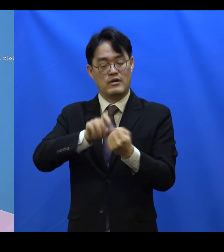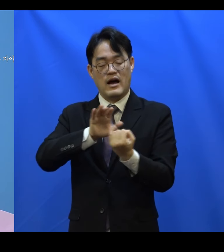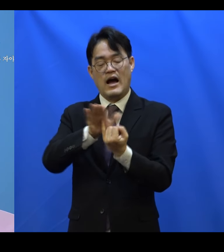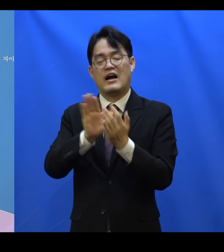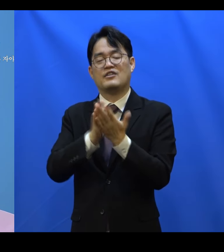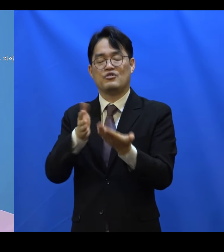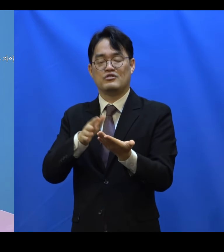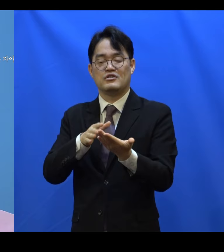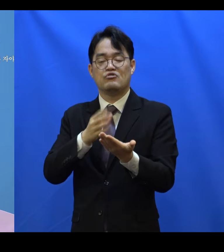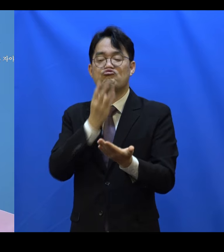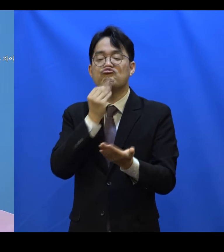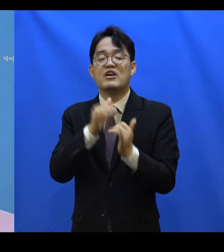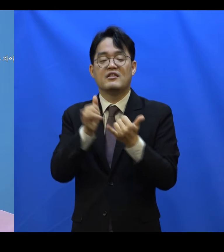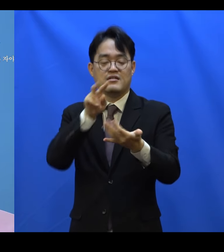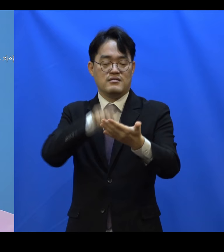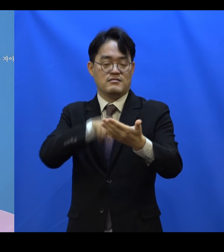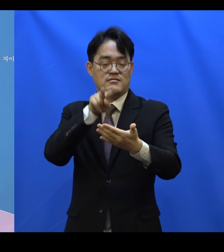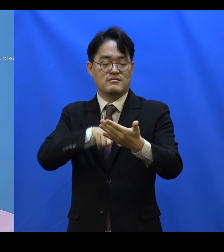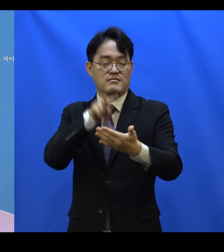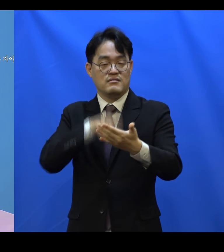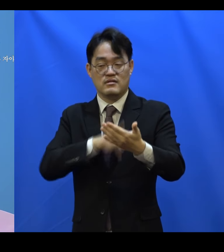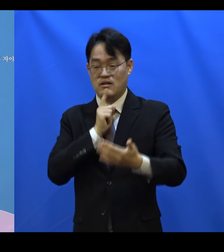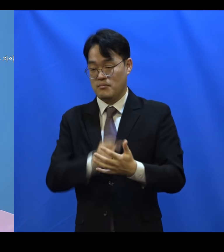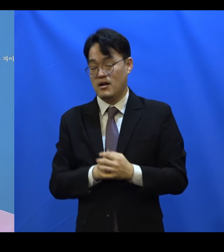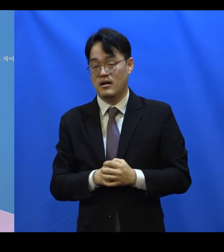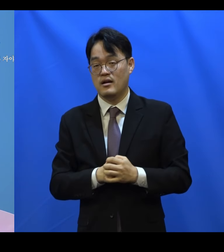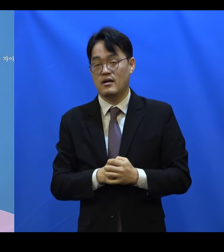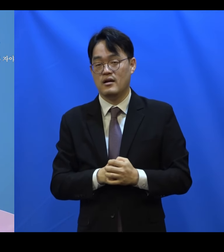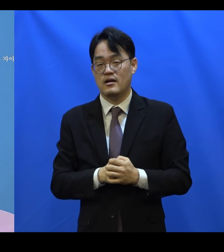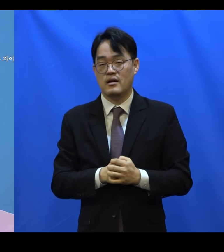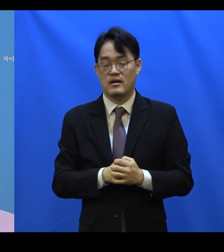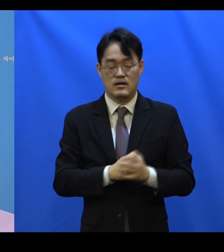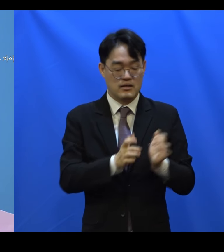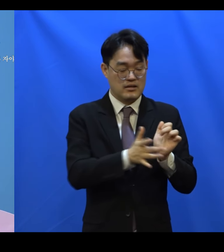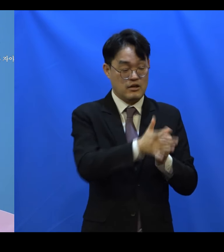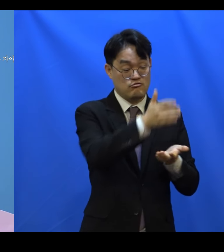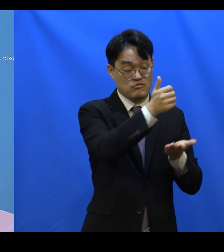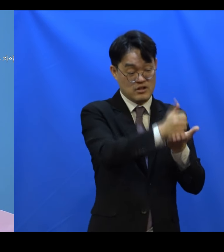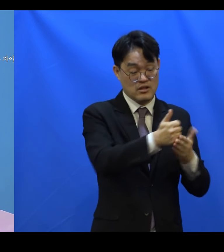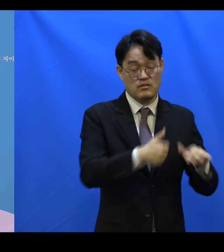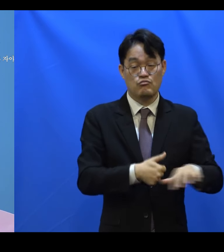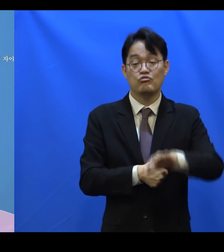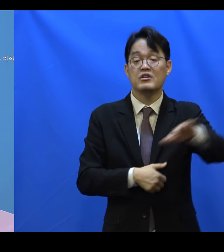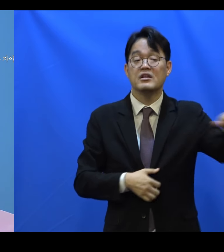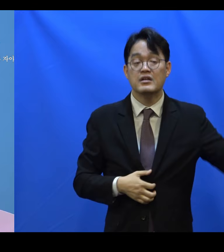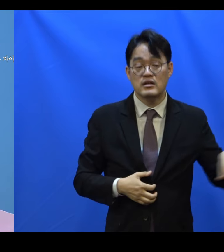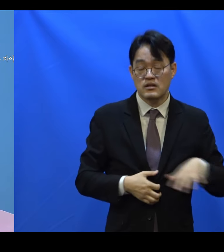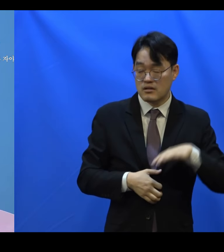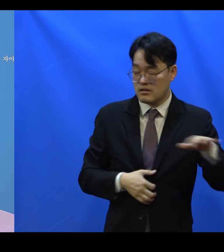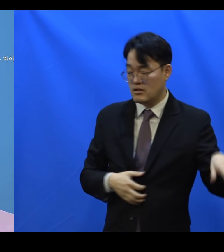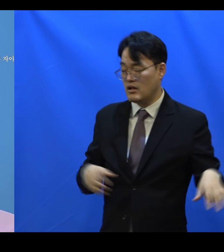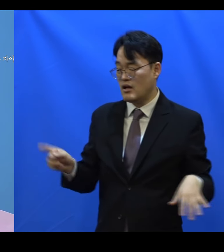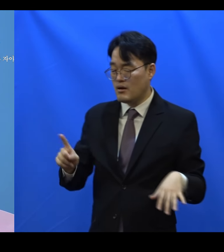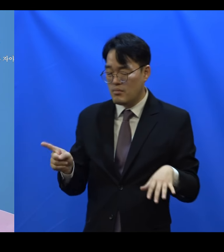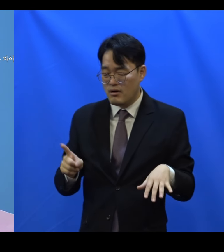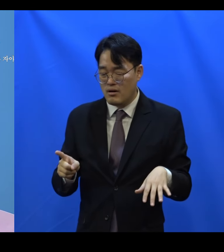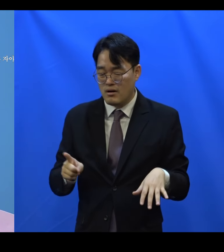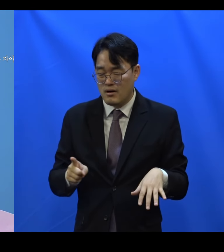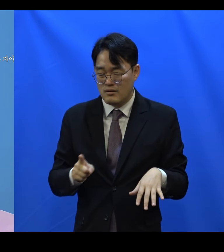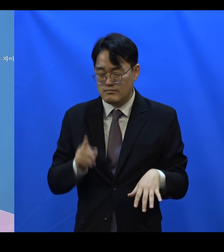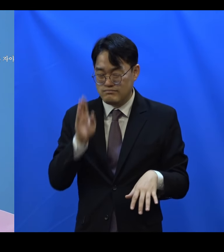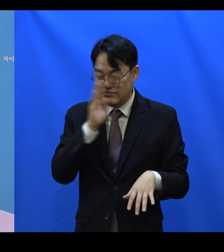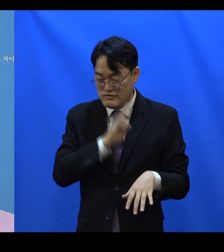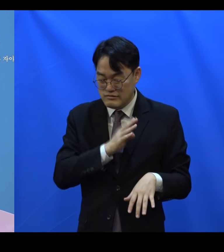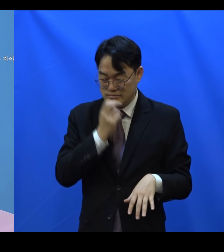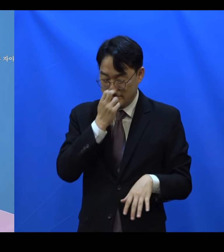그리스도인들은 잔치집으로 초대됐어요. 으슥한 뒷골목으로 초대된 게 아닙니다. 허름한 창고로 초대된 게